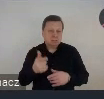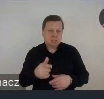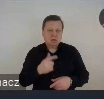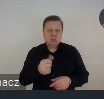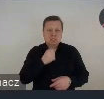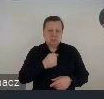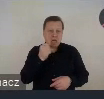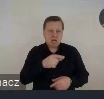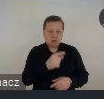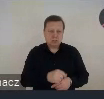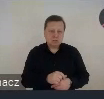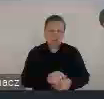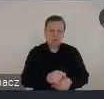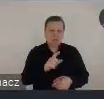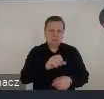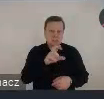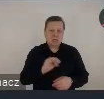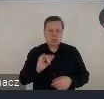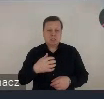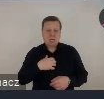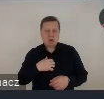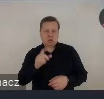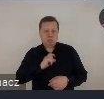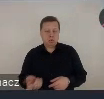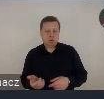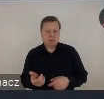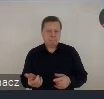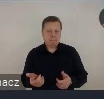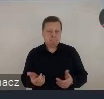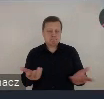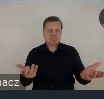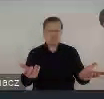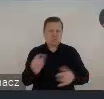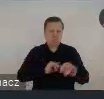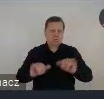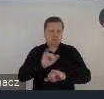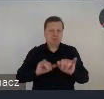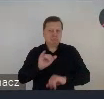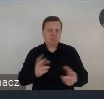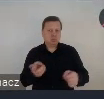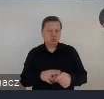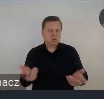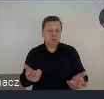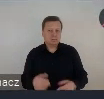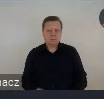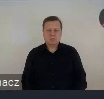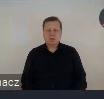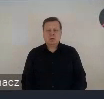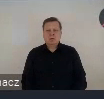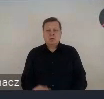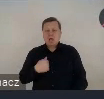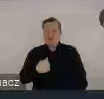i dyrektora biura. Tak przy okazji muszę Państwu dodać, bo to też jest ważne, a chyba wcześniej tego nie